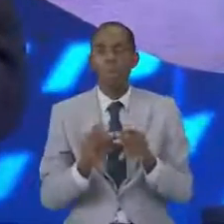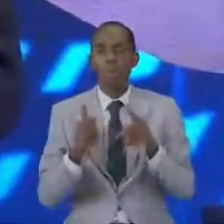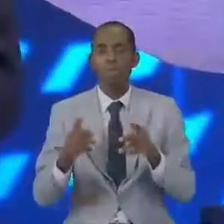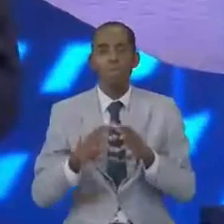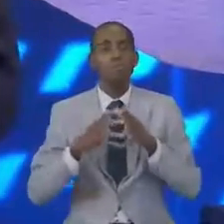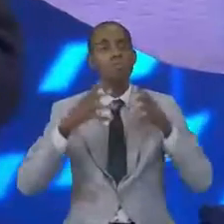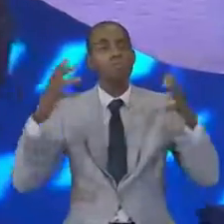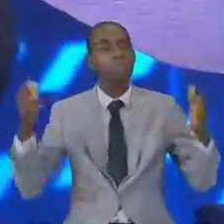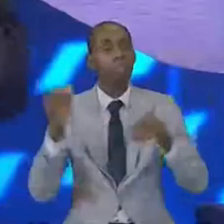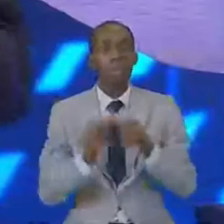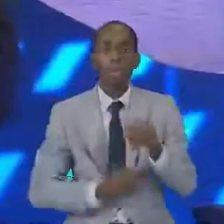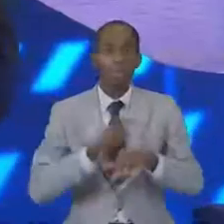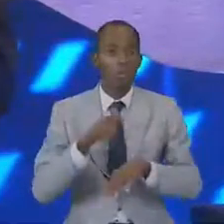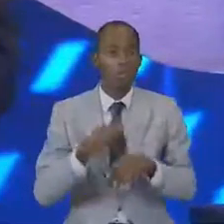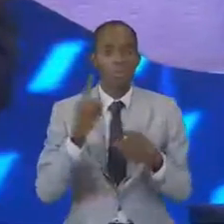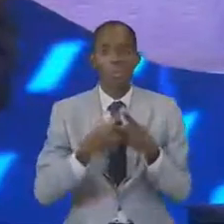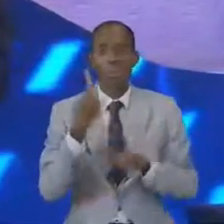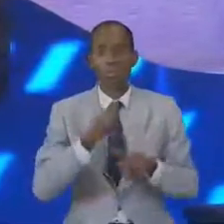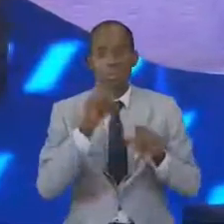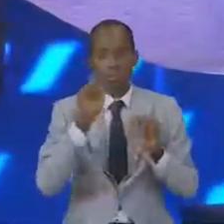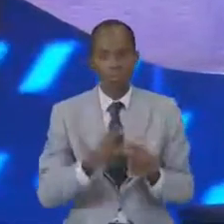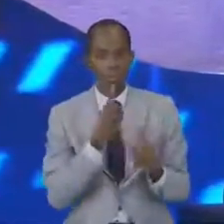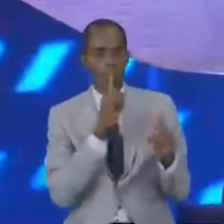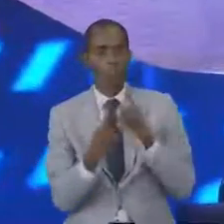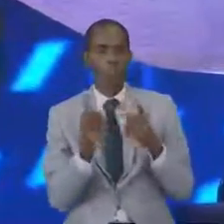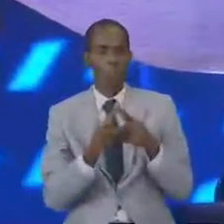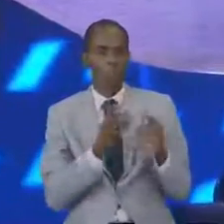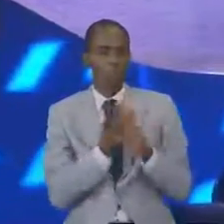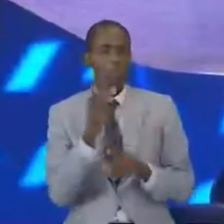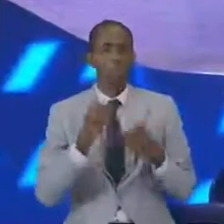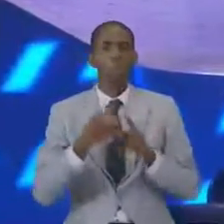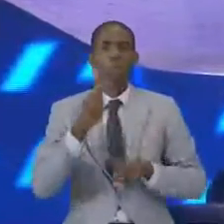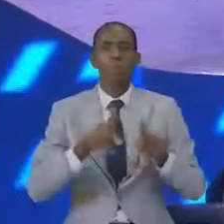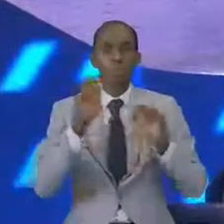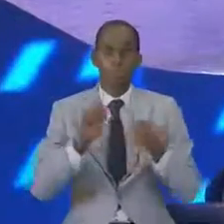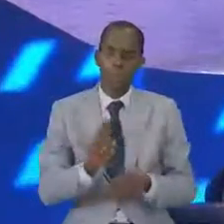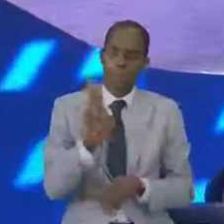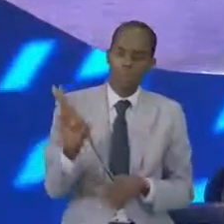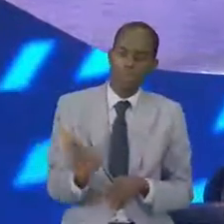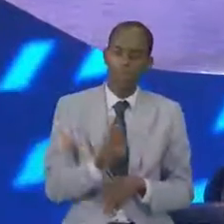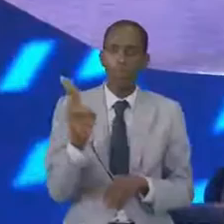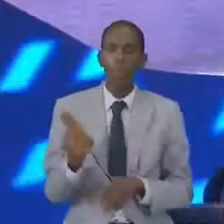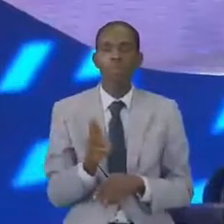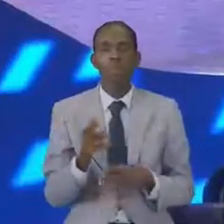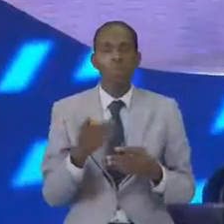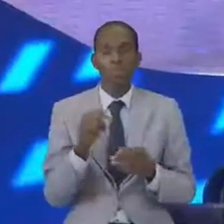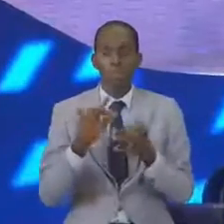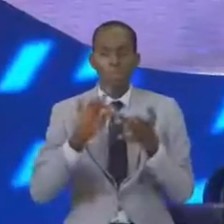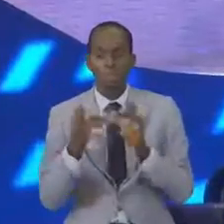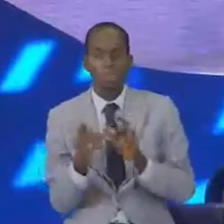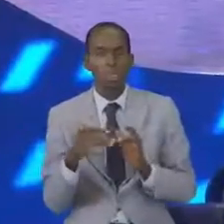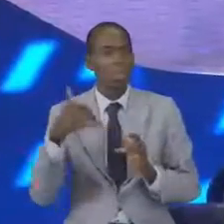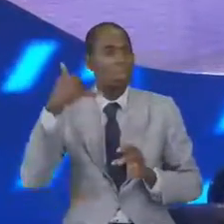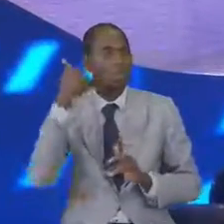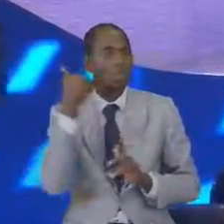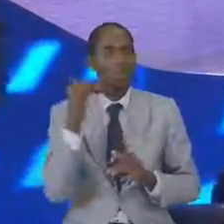abandonnent à chaque instant pour les gens à qui vous pouvez parler directement les gens avec qui tu peux utiliser les réseaux sociaux le